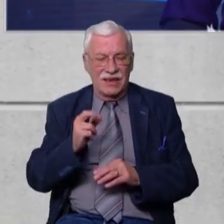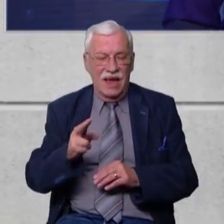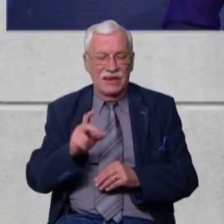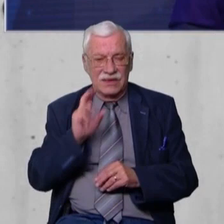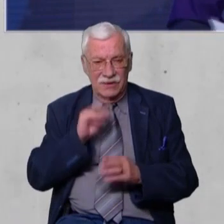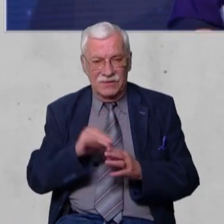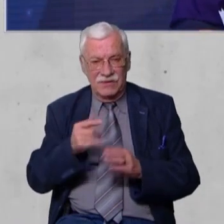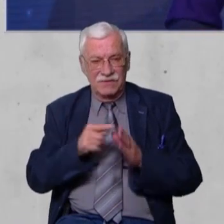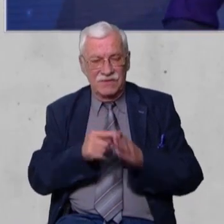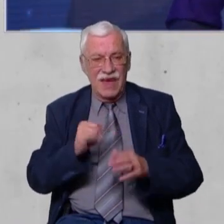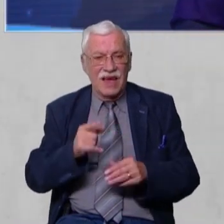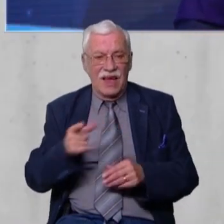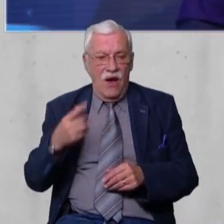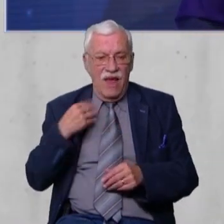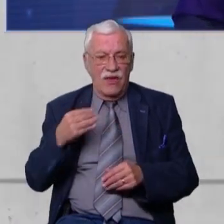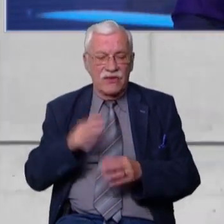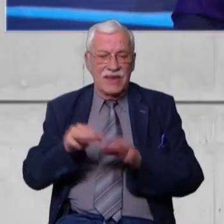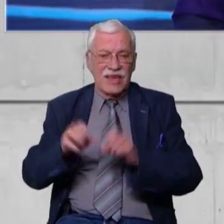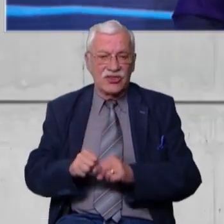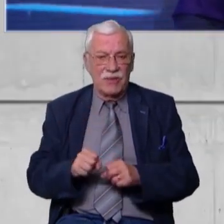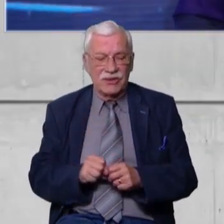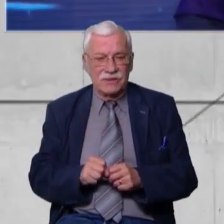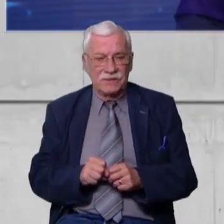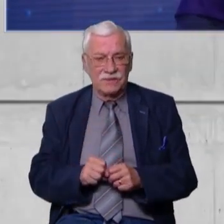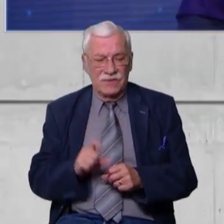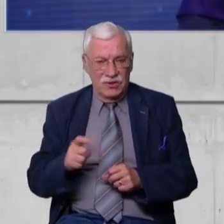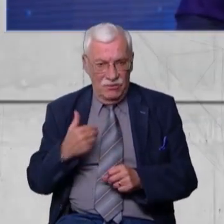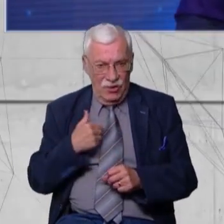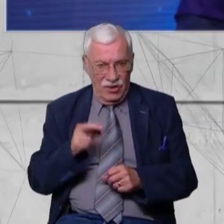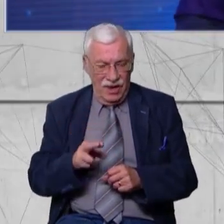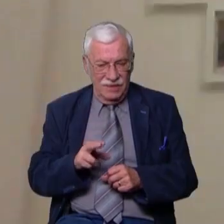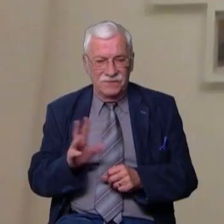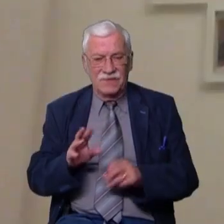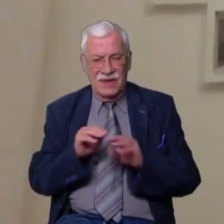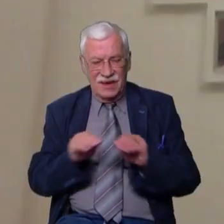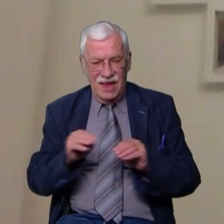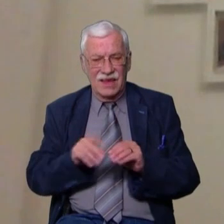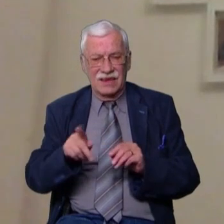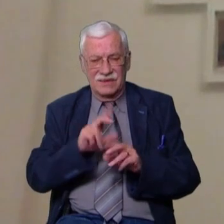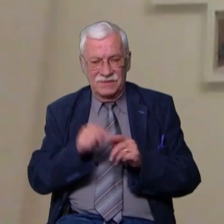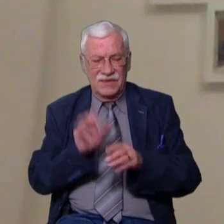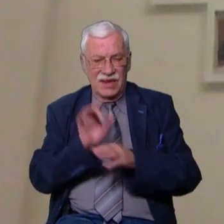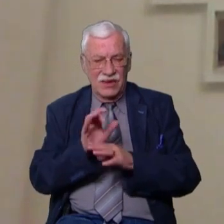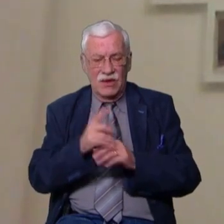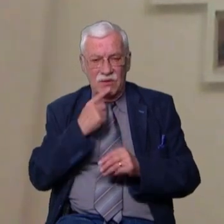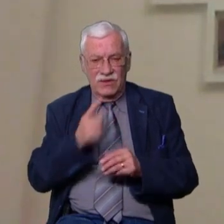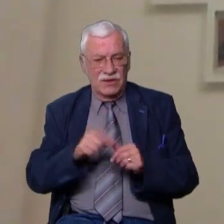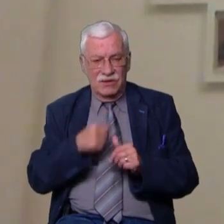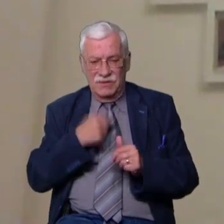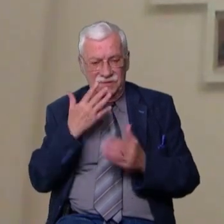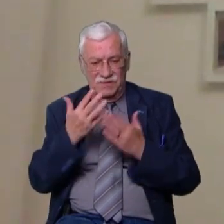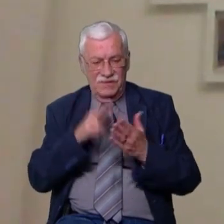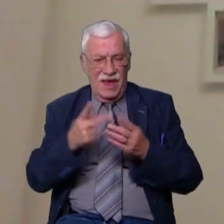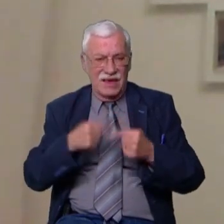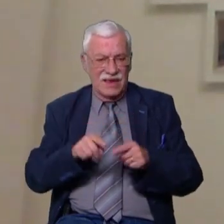jakieś wskazówki, jak tego Lewandowskiego zatrzymać? Nie no, trener w przerwie meczu nas krytykował i powiedział, że nie wyglądamy na